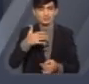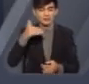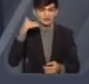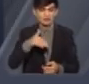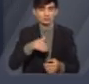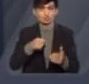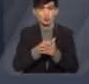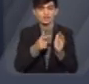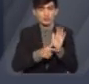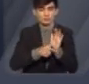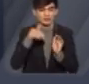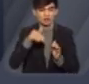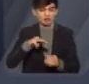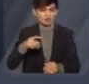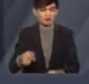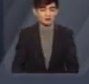до 70 тысяч тенге.